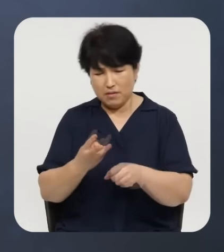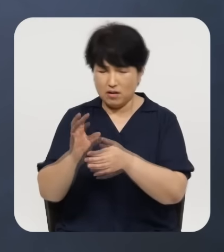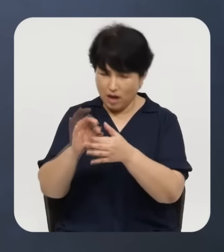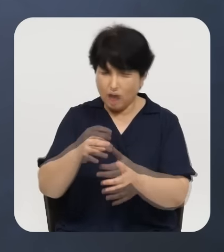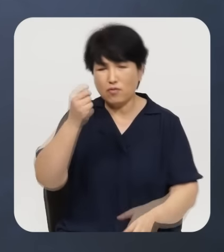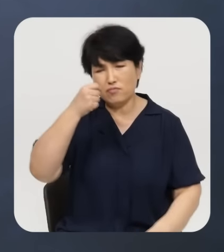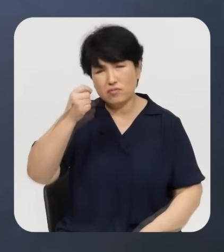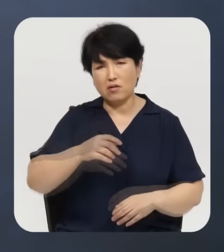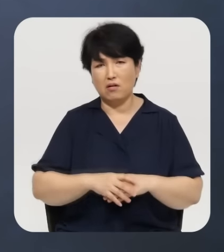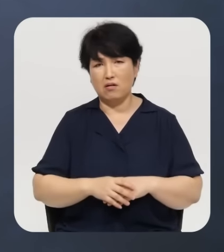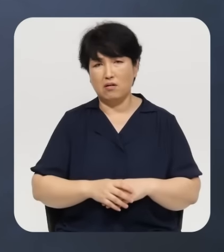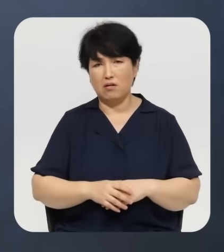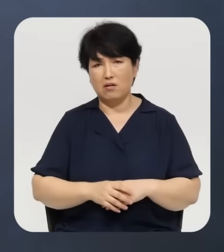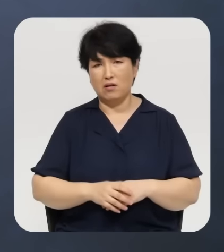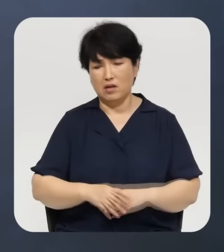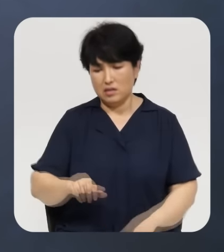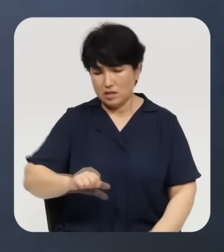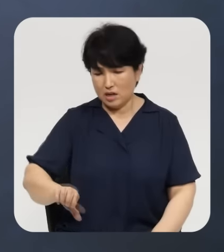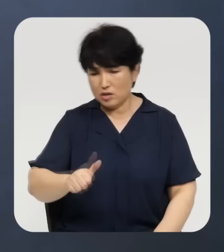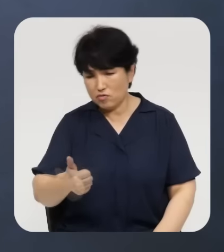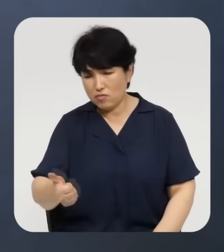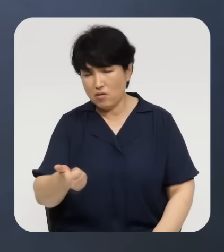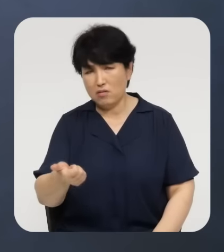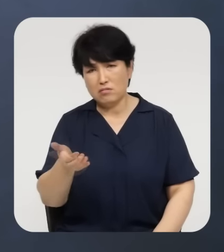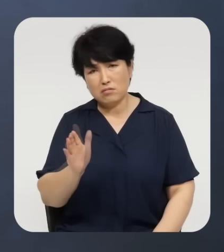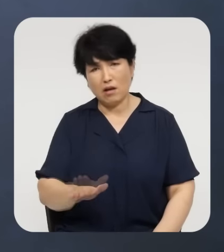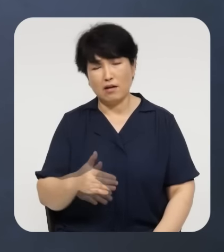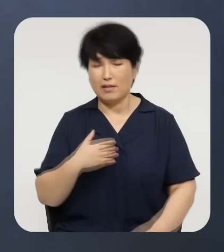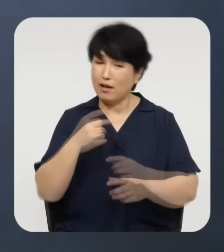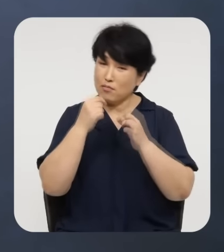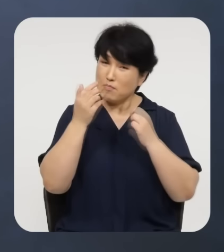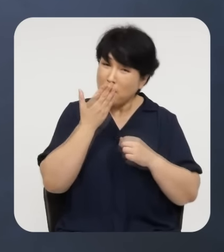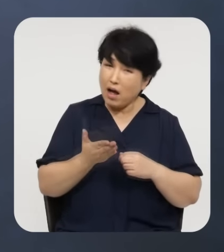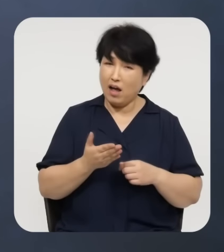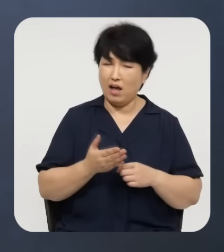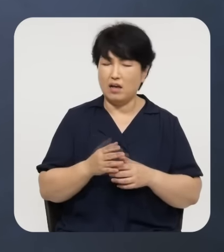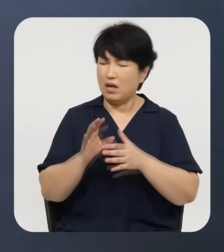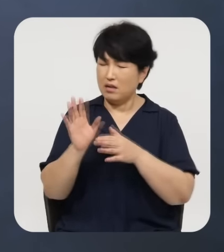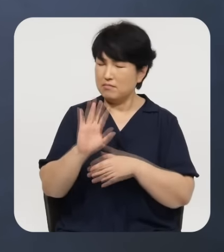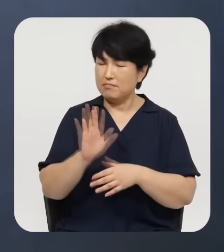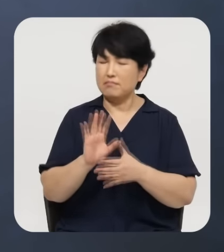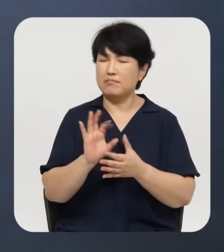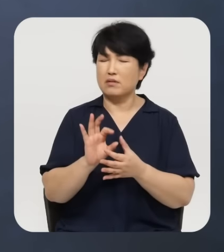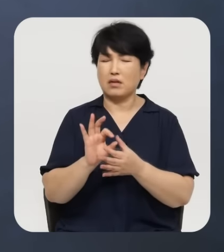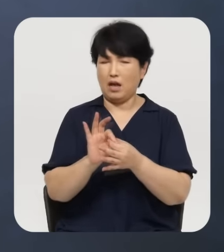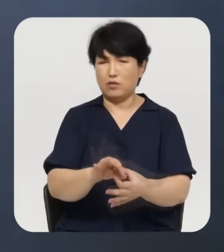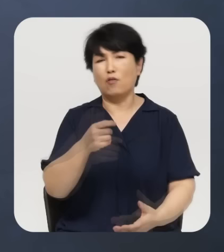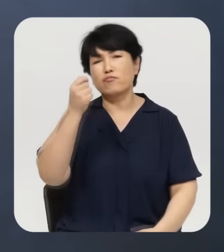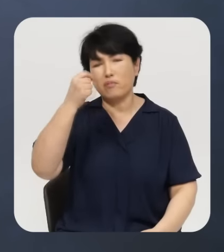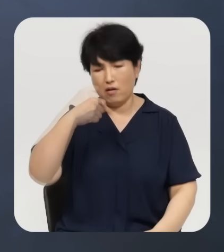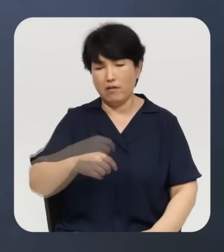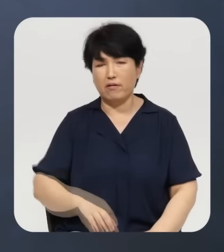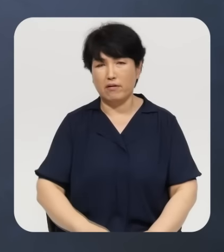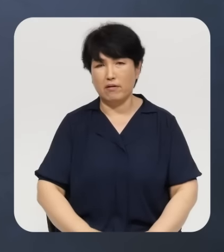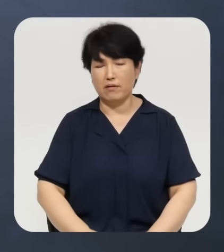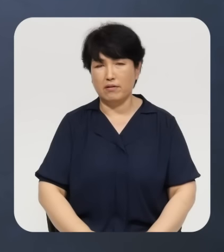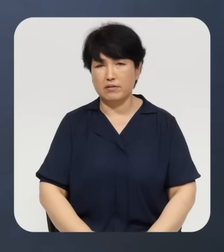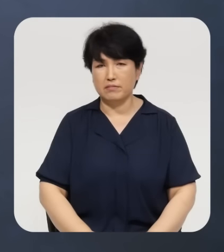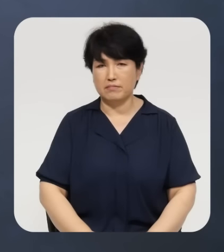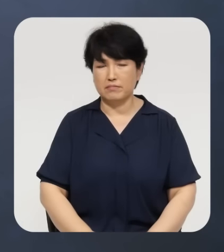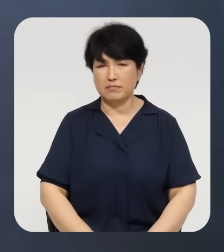3년 울고 정신 차리세요. 뭐, 괜찮아. 자식이 죽었는데 내가 웃을 수가 있어요. 그지? 계속 울고